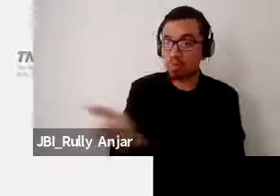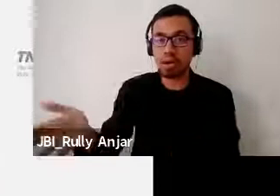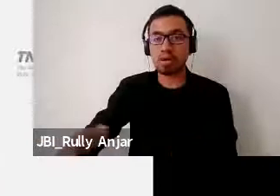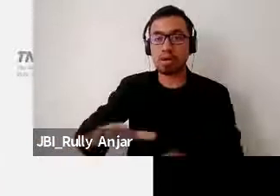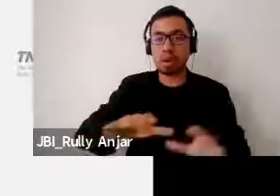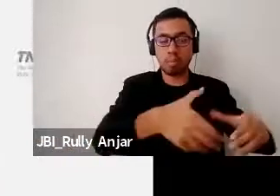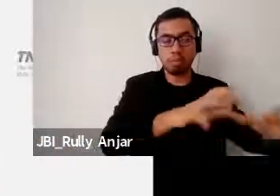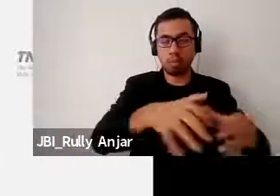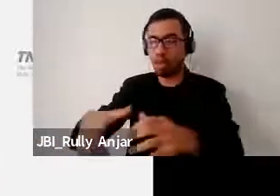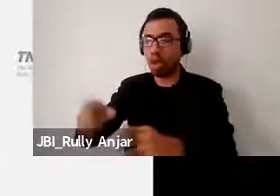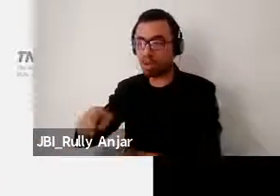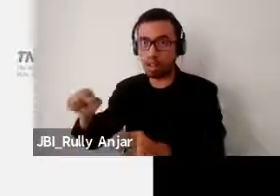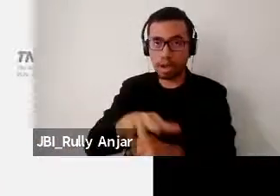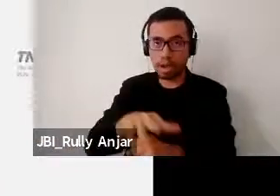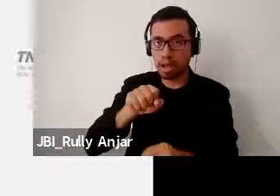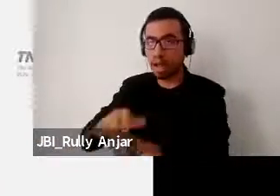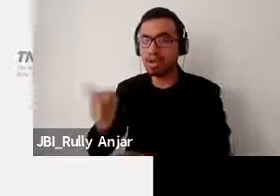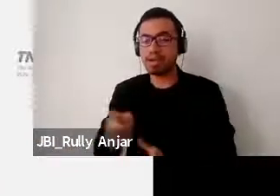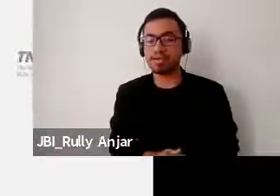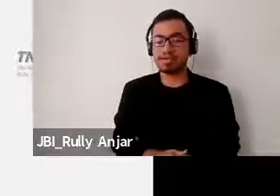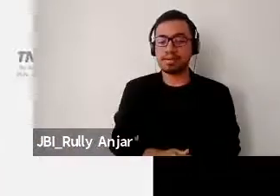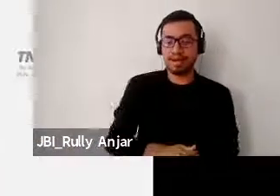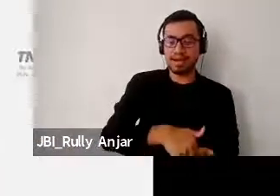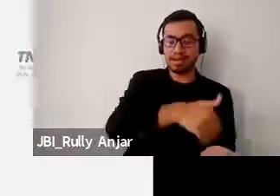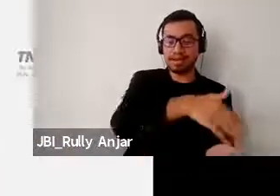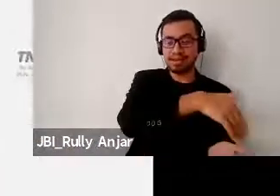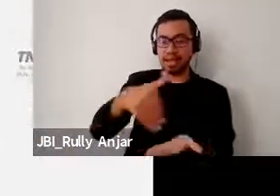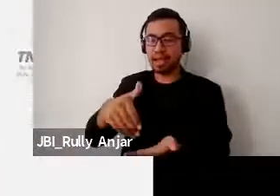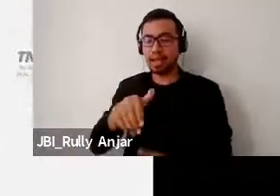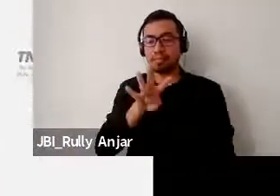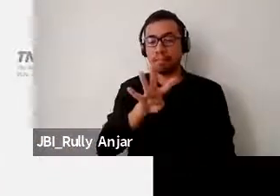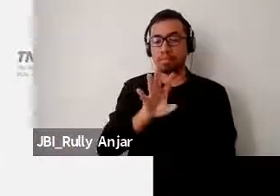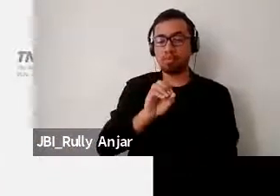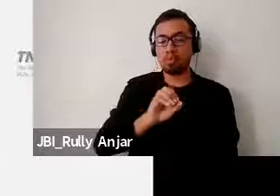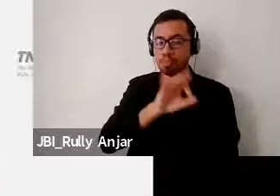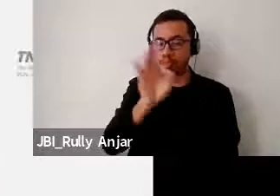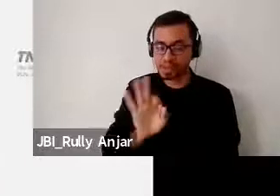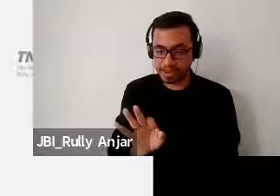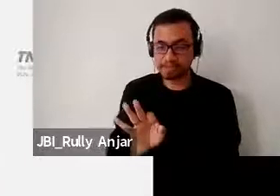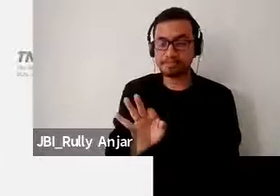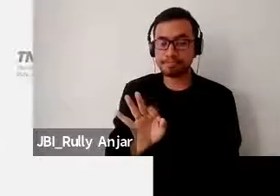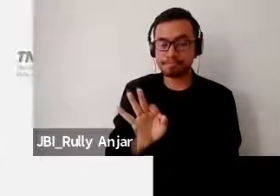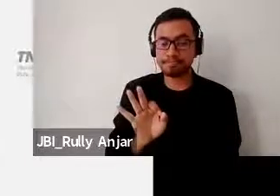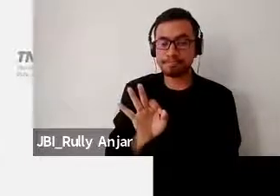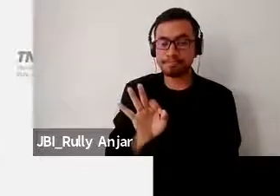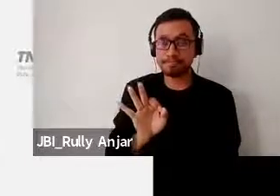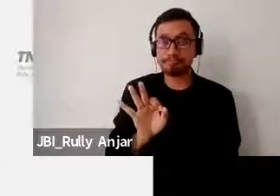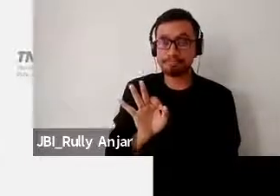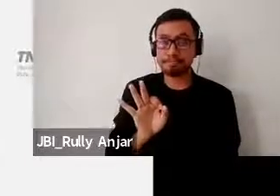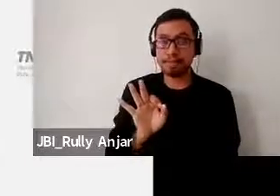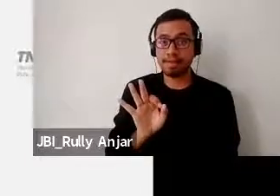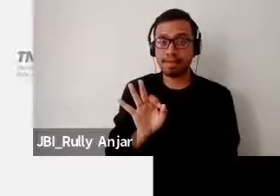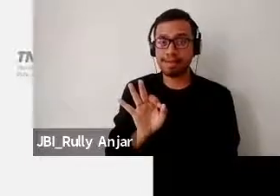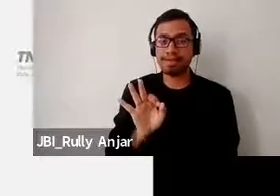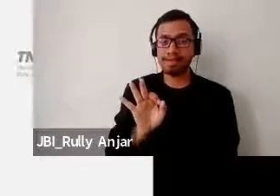Nah, data yang kita miliki dengan hanya 40% mungkin tidak cukup ketika terjadi krisis sebesar